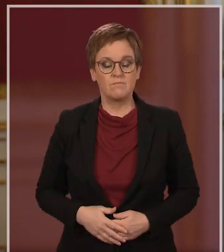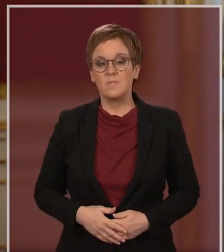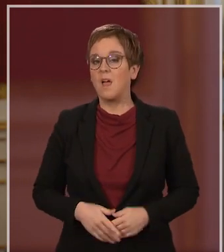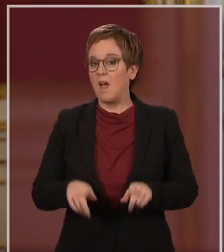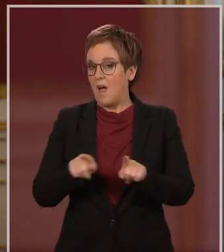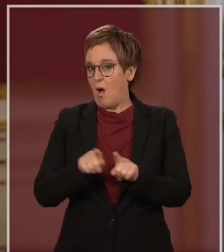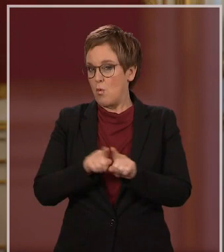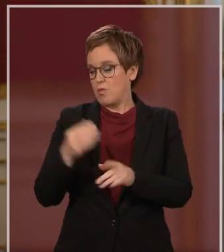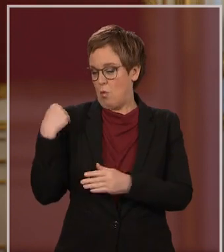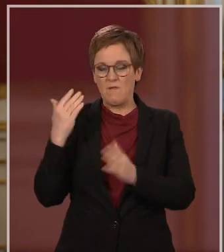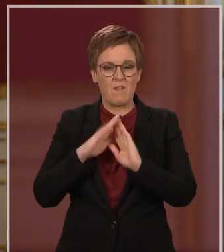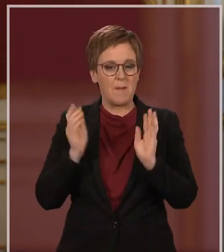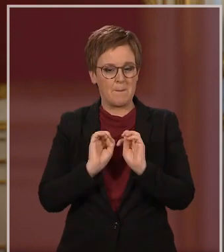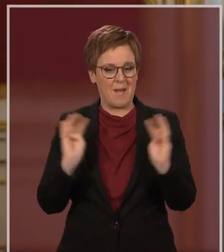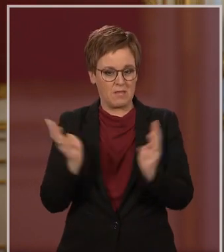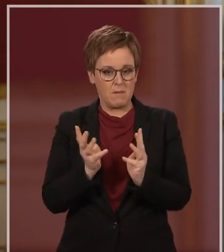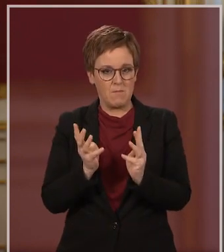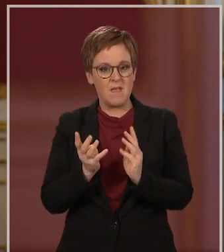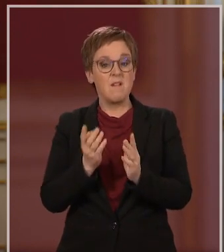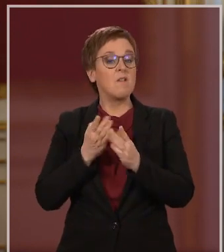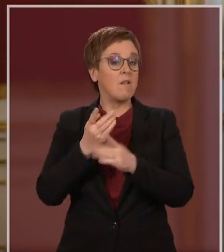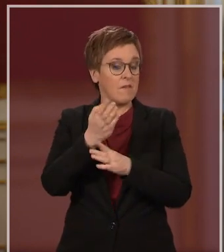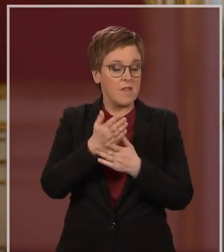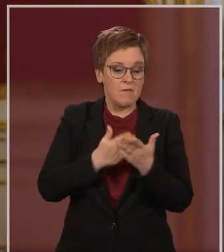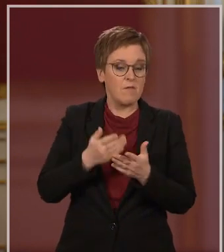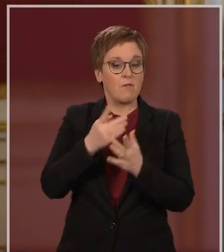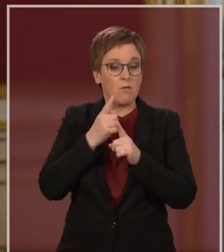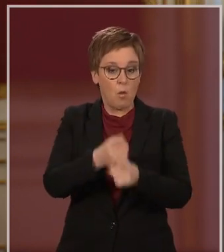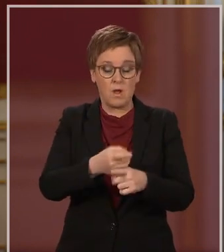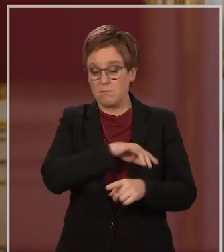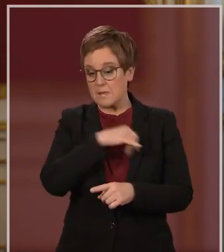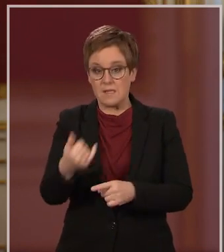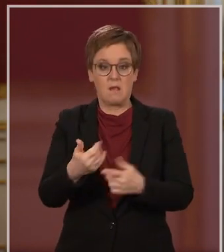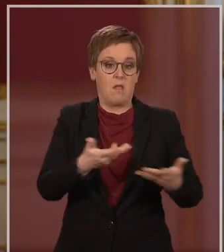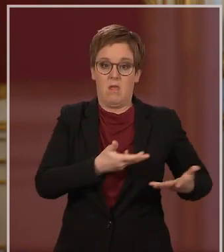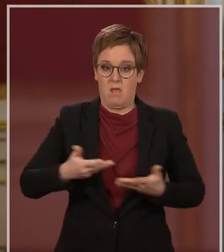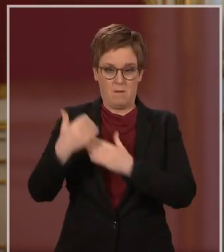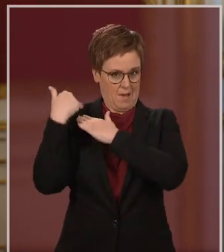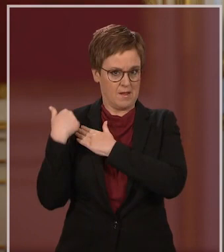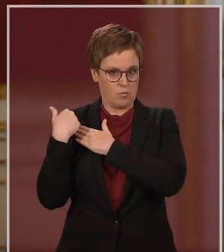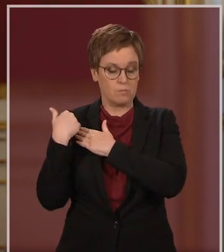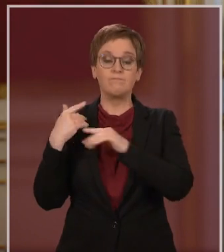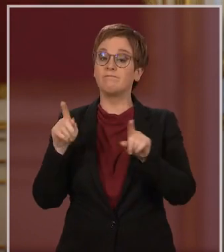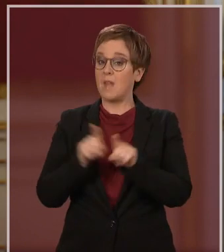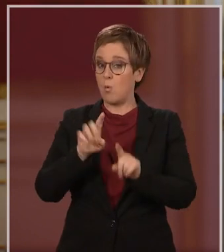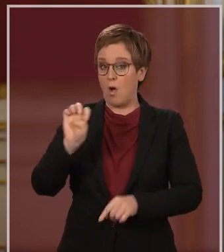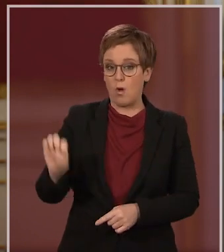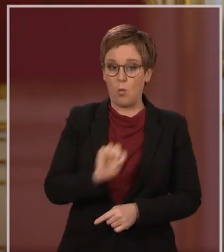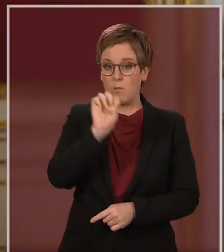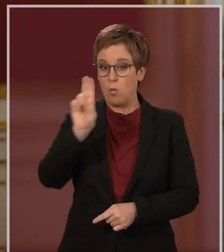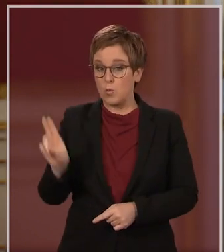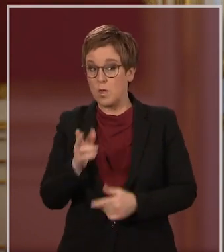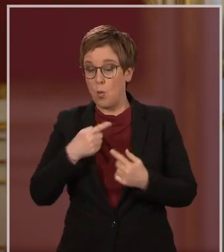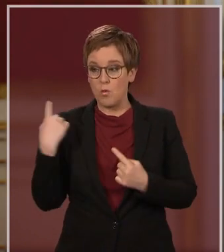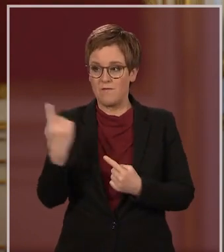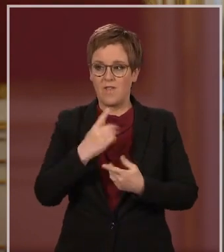Und dazu kommen die Folgen der Pandemie, mit denen wir immer noch kämpfen. Auf der Ebene der Europäischen Union